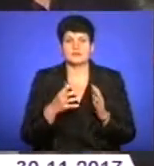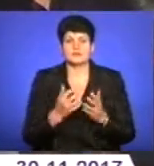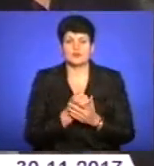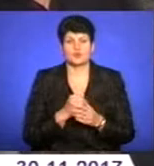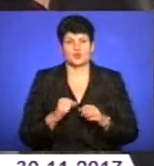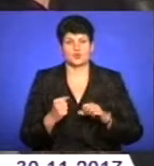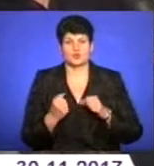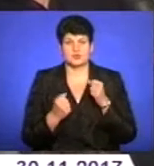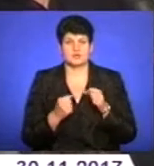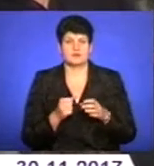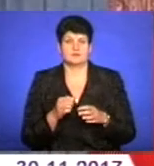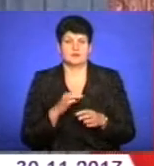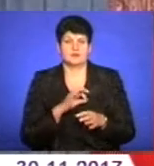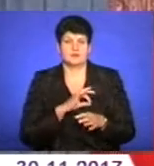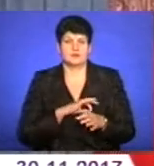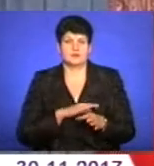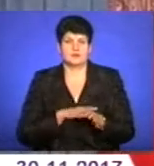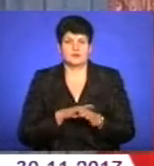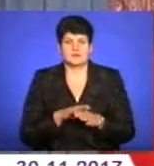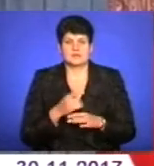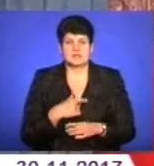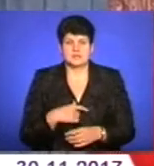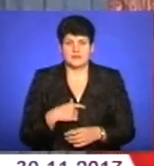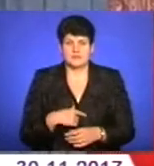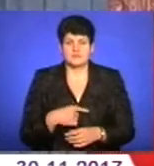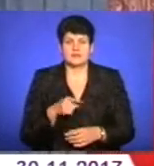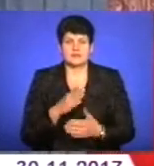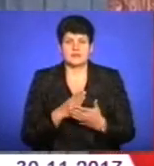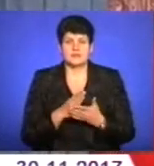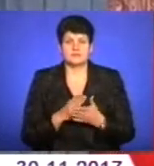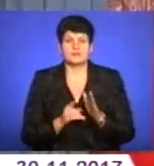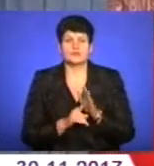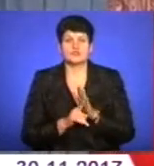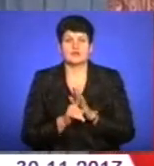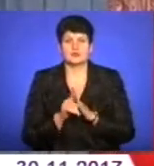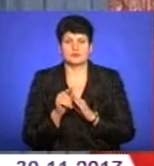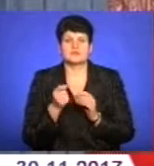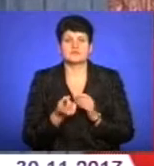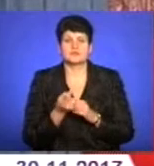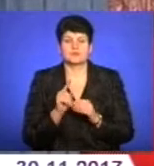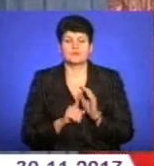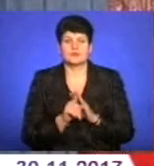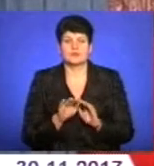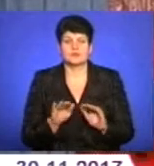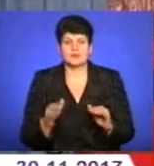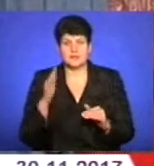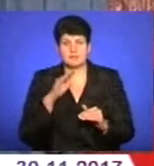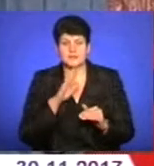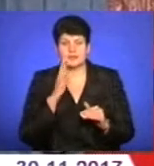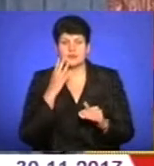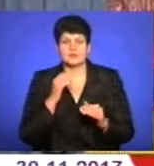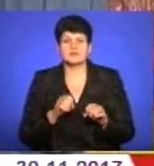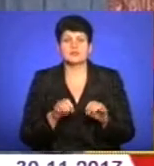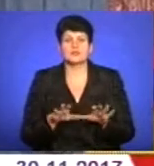та реалізовують себе. Ми, напевно, що є тим стартом, з якого починають дітки та батьки, коли вирішують,